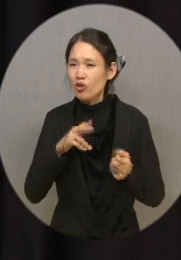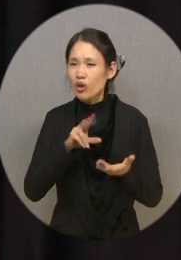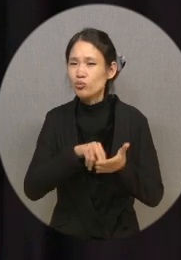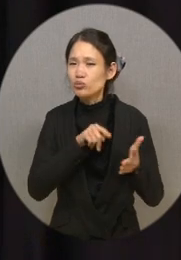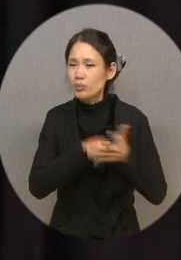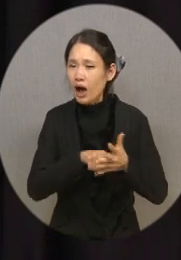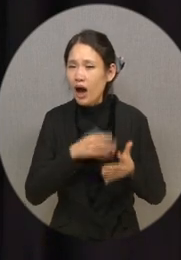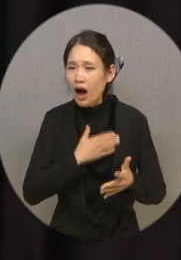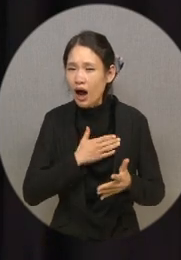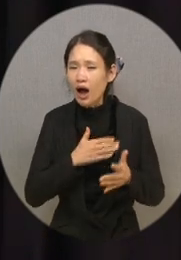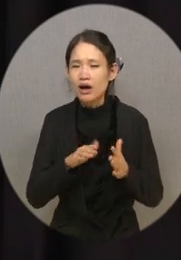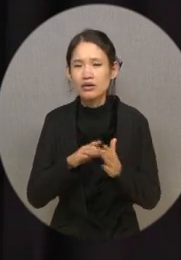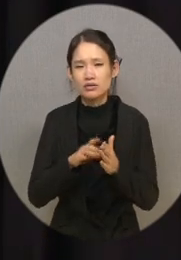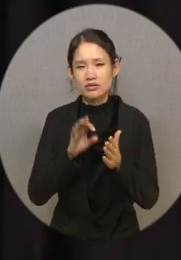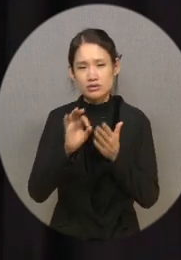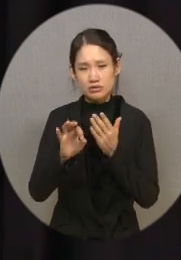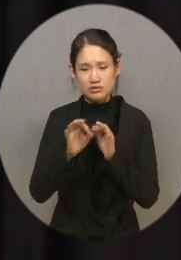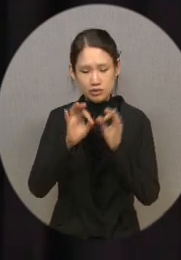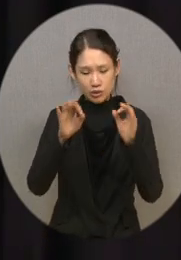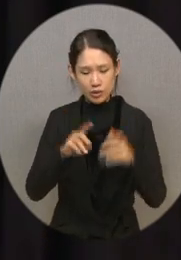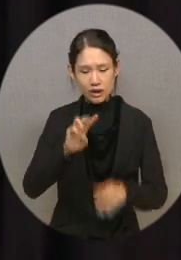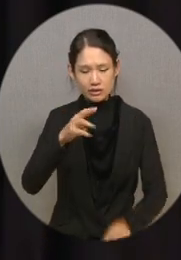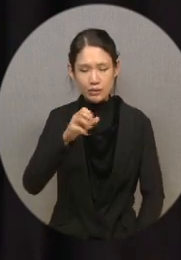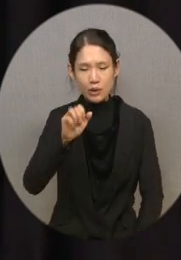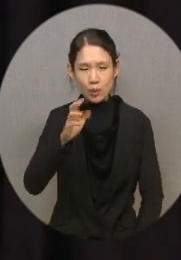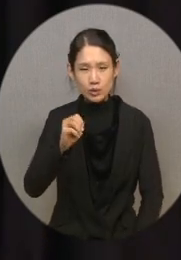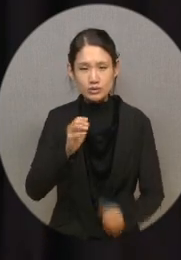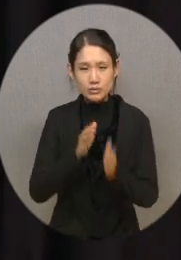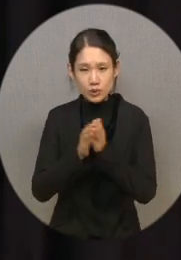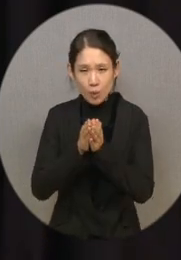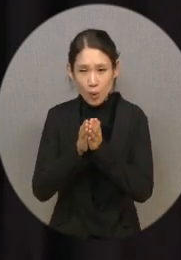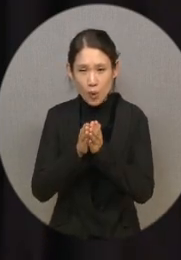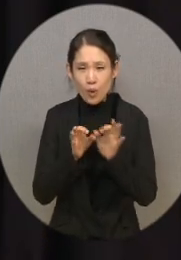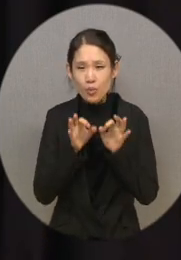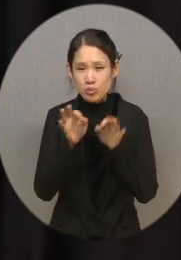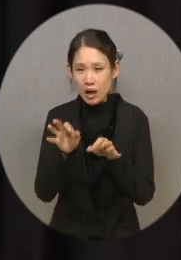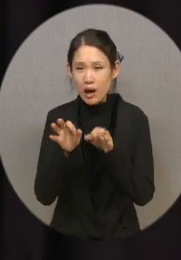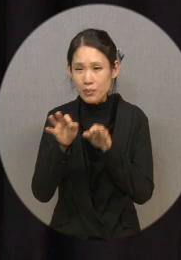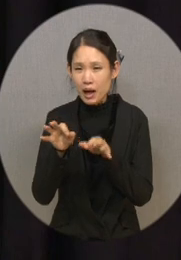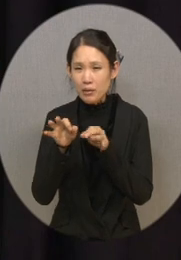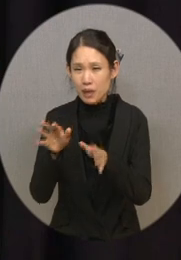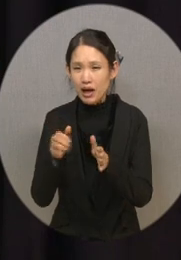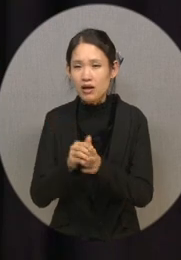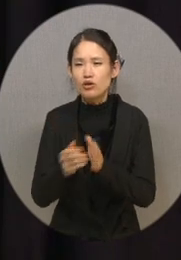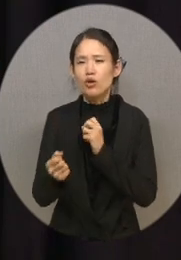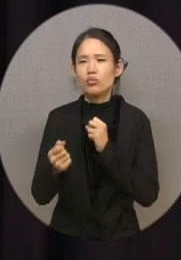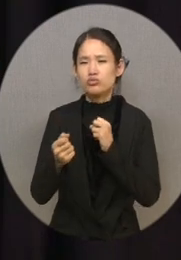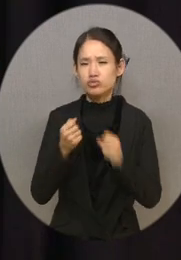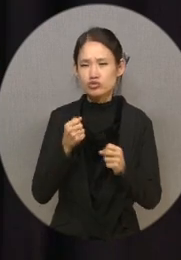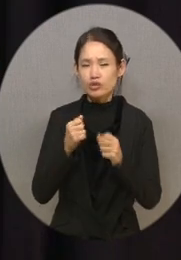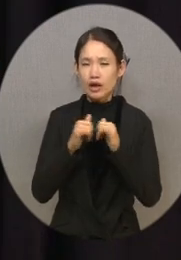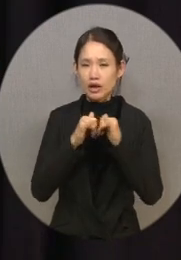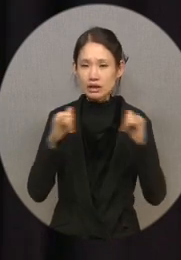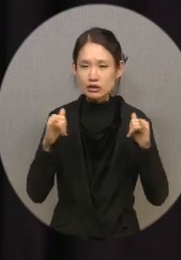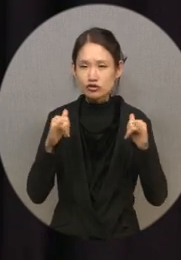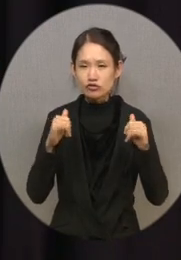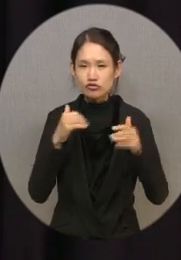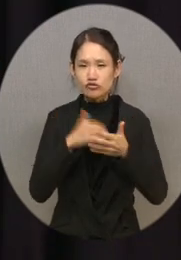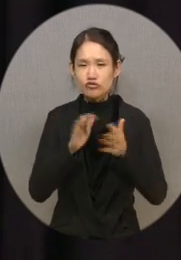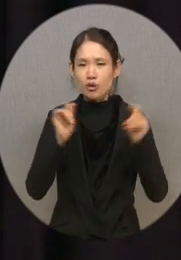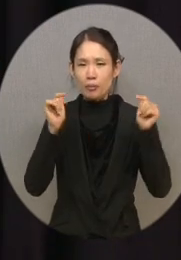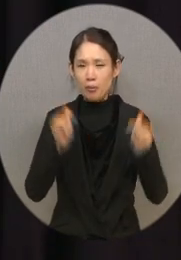거기에 그동안 350조라는 어마어마한 돈을 투자를 했는데도 불구하고 왜 인구는 반토막이